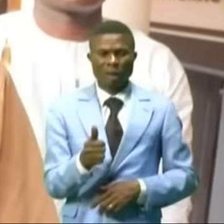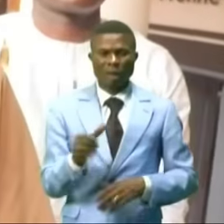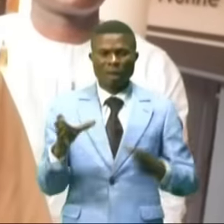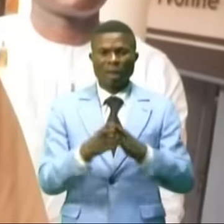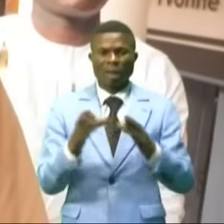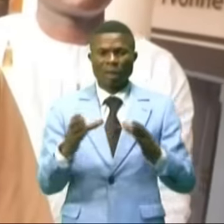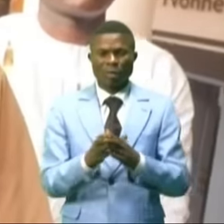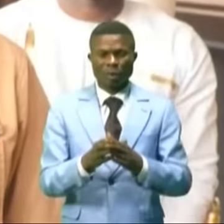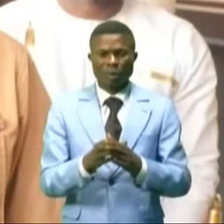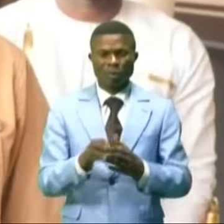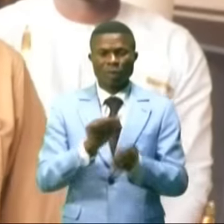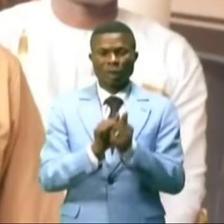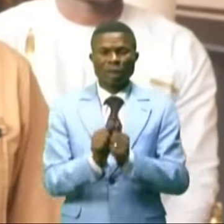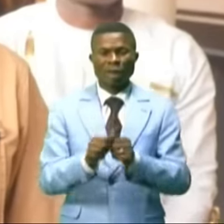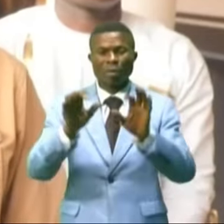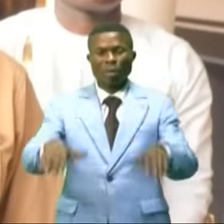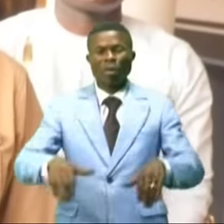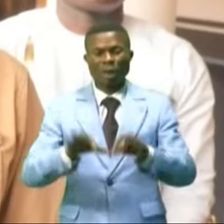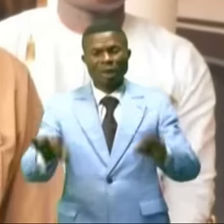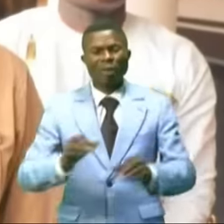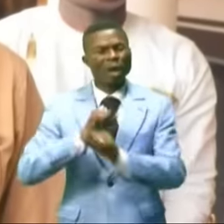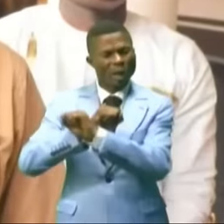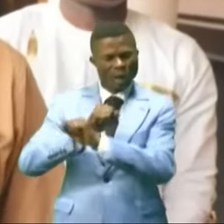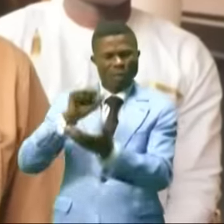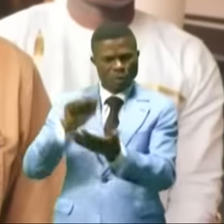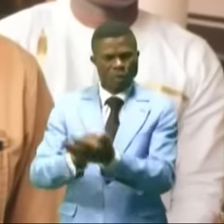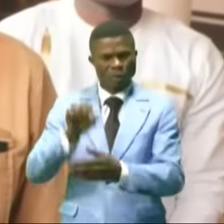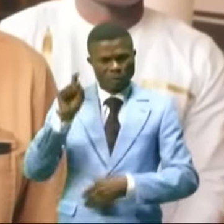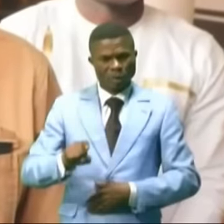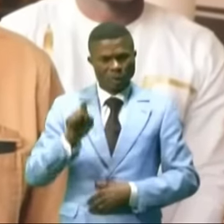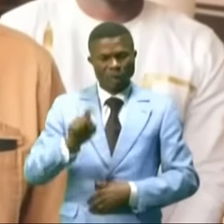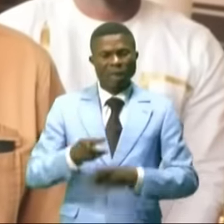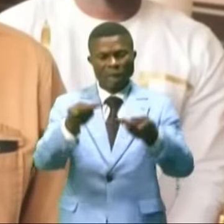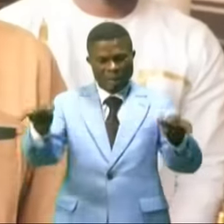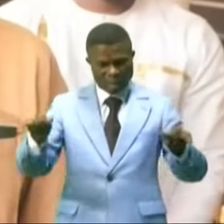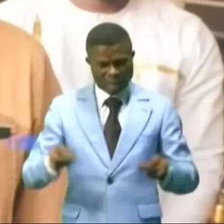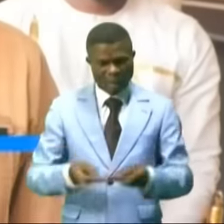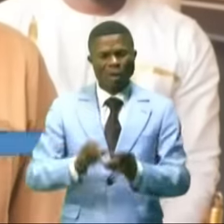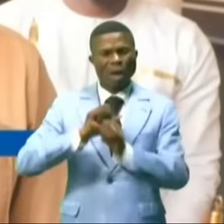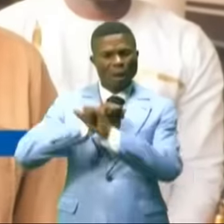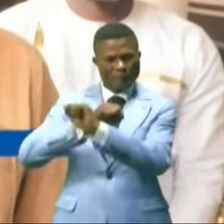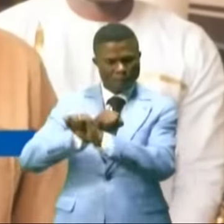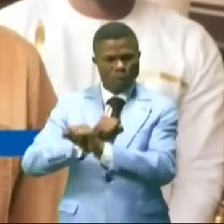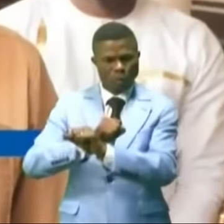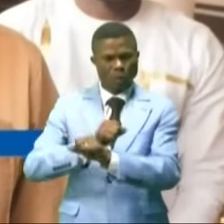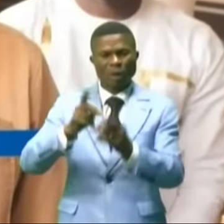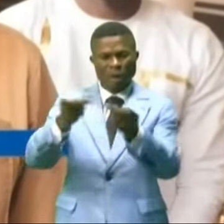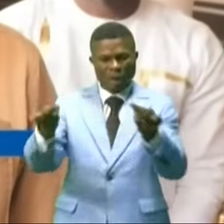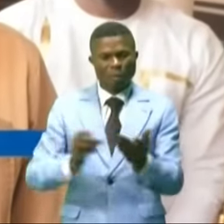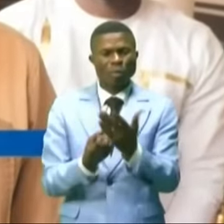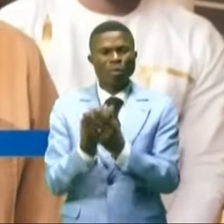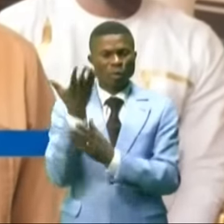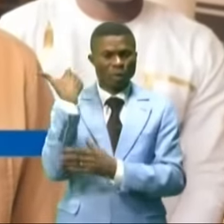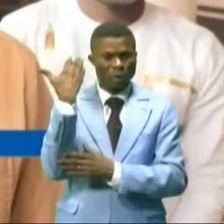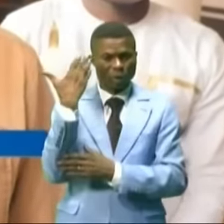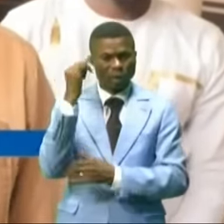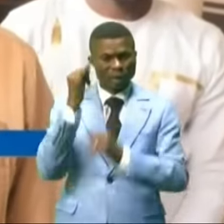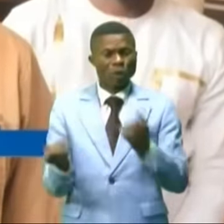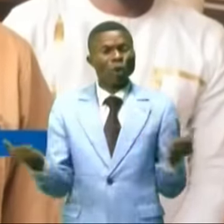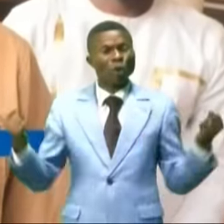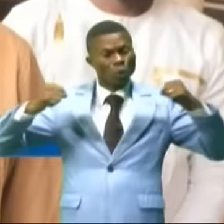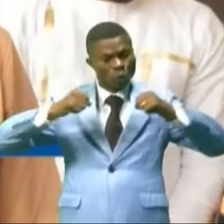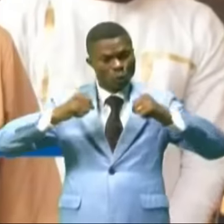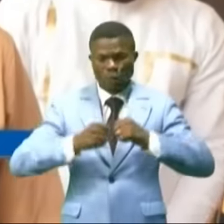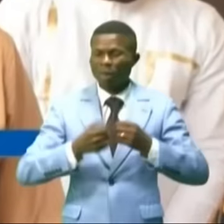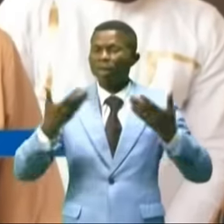des forêts marécageuses, il faut les protéger. Il faut que ce milieu soit toujours regorgé d'eau. Parce que si ça sèche,